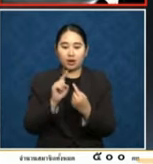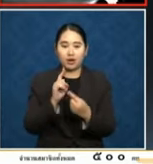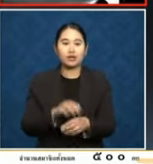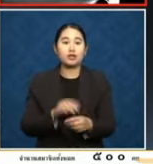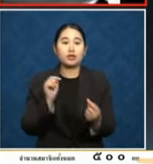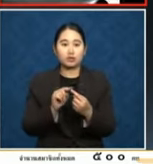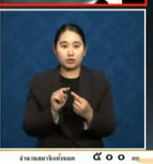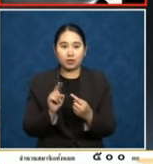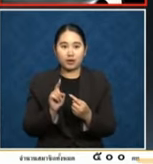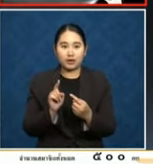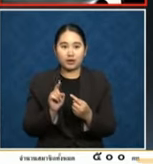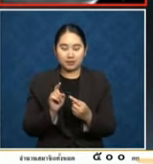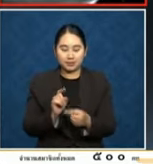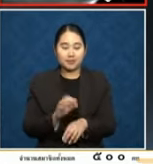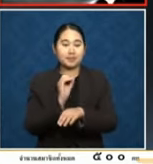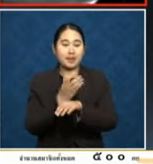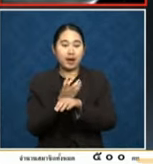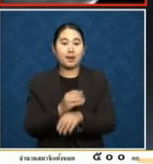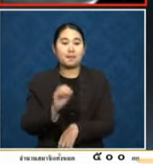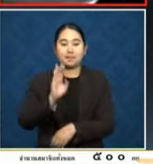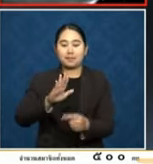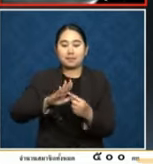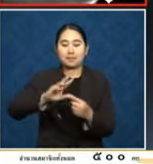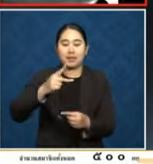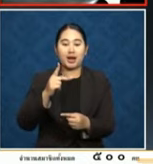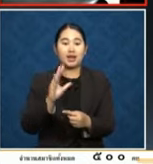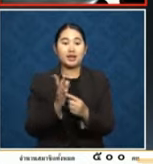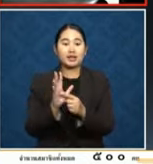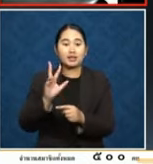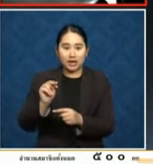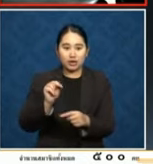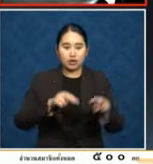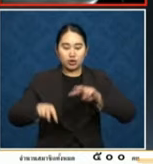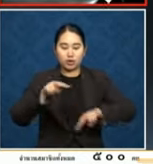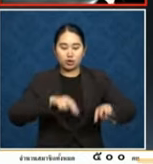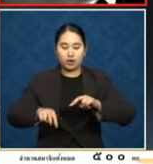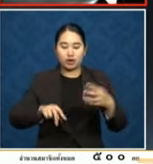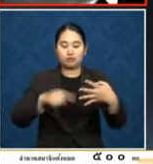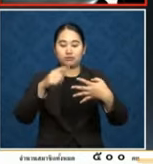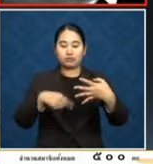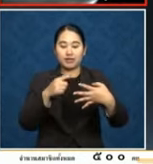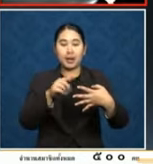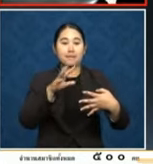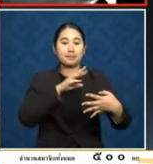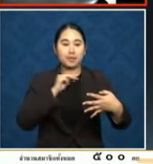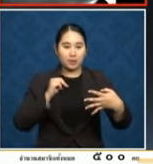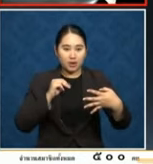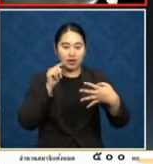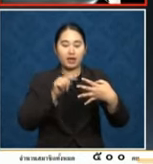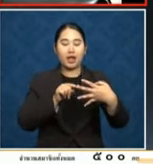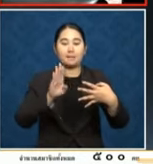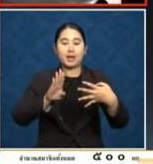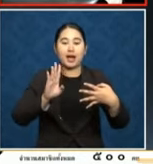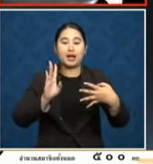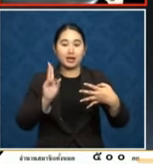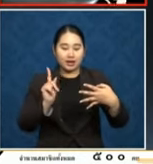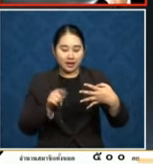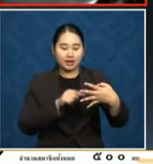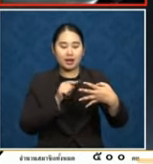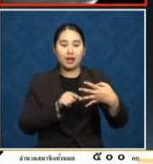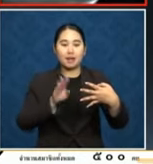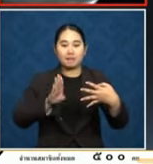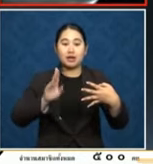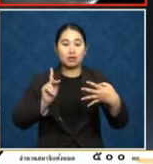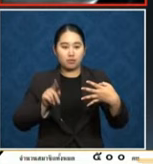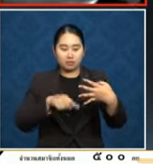สถานีดับเพลิงกู้ภัยบางชันที่ต้องดูแล4เขตด้วยกันทั้งมีนบุรีบางเขนบึงกลุ่มและเขตคลอง